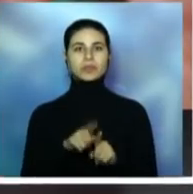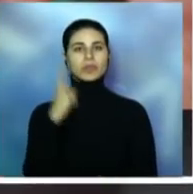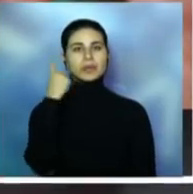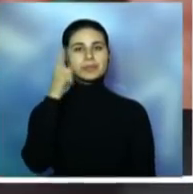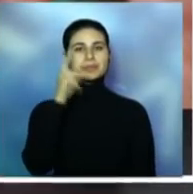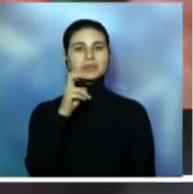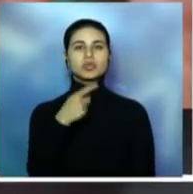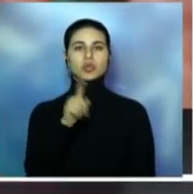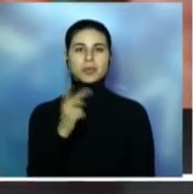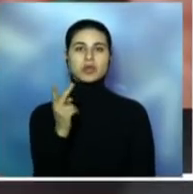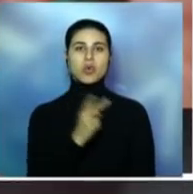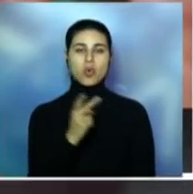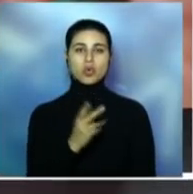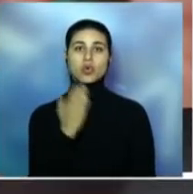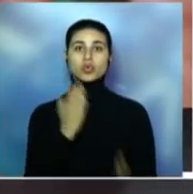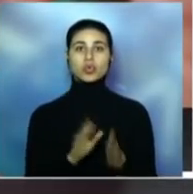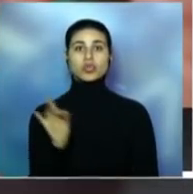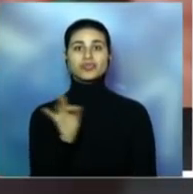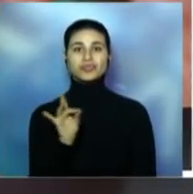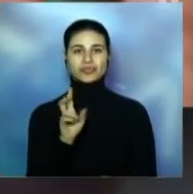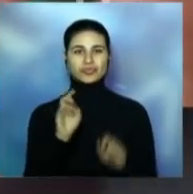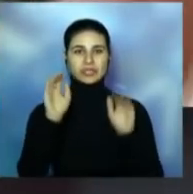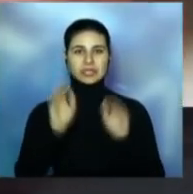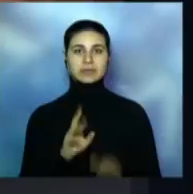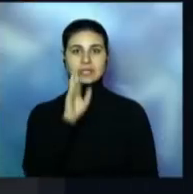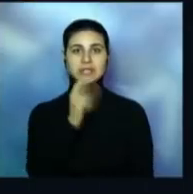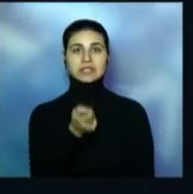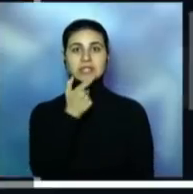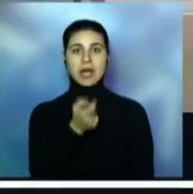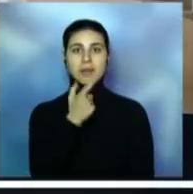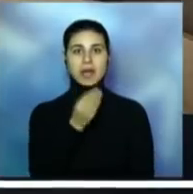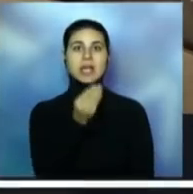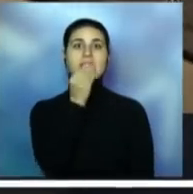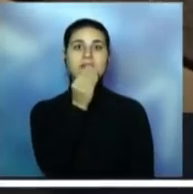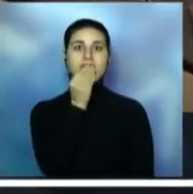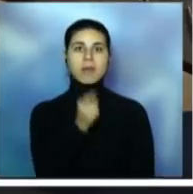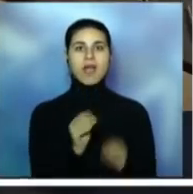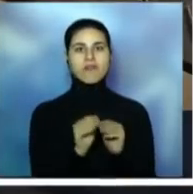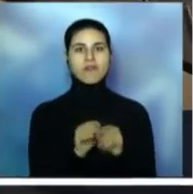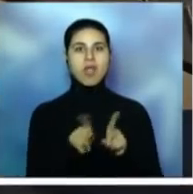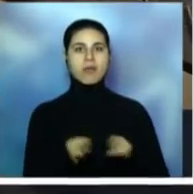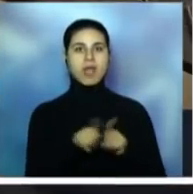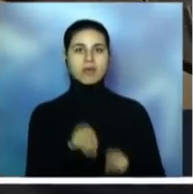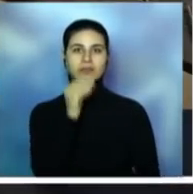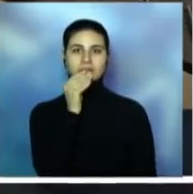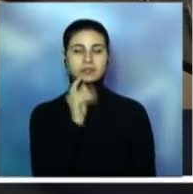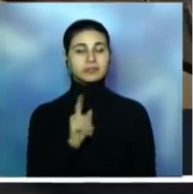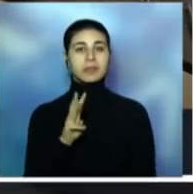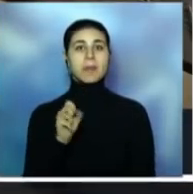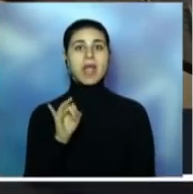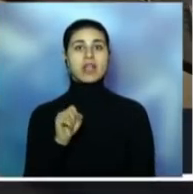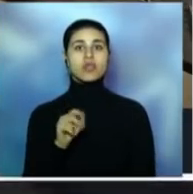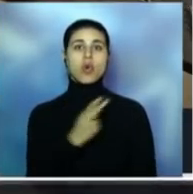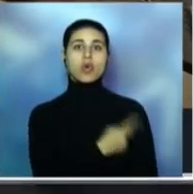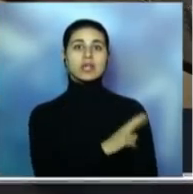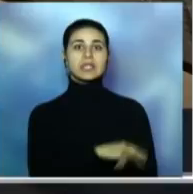თუ ქოლესტერინის მაჩვენებლების დამწევ პრეპარატს იღებთ, კვების რაციონის მოწესრიგება აღარ გჭირდებათ. მეიოს კლინიკის